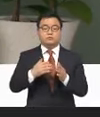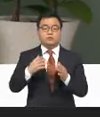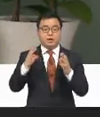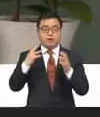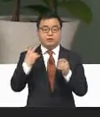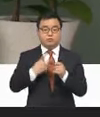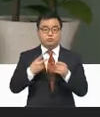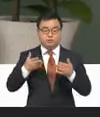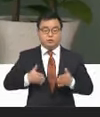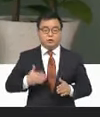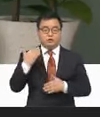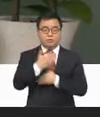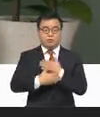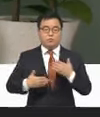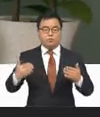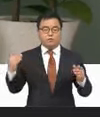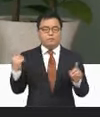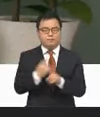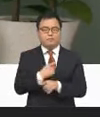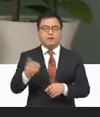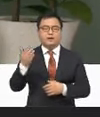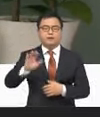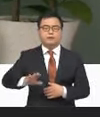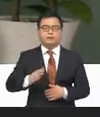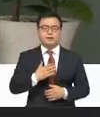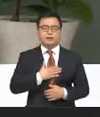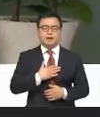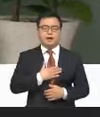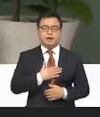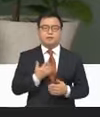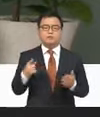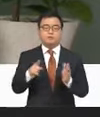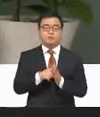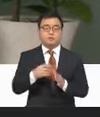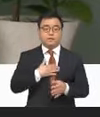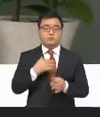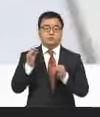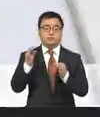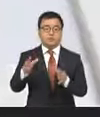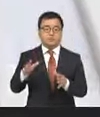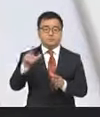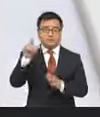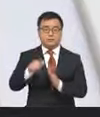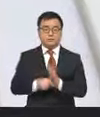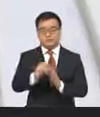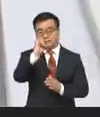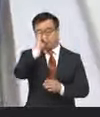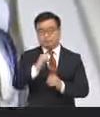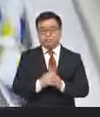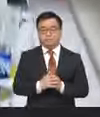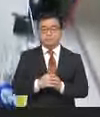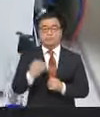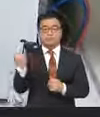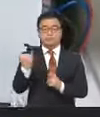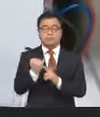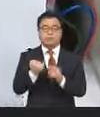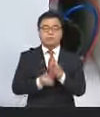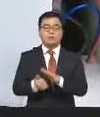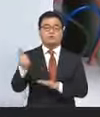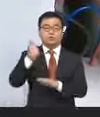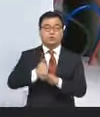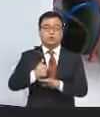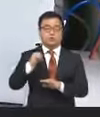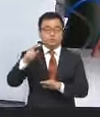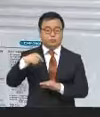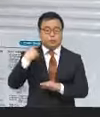많이 망가졌는데 뭔가 나를 위해서 나를 투자하는 시간도 있고. 세란 씨의 창업 성공 뒤에는